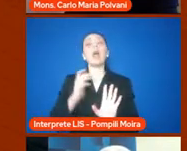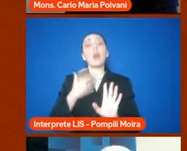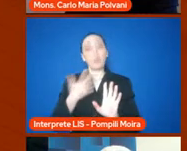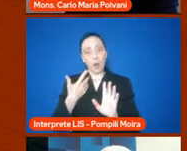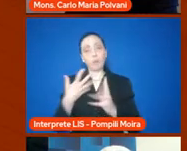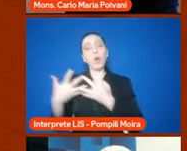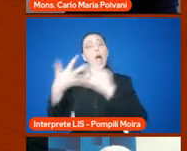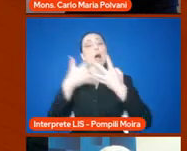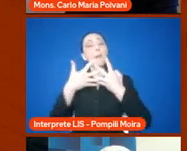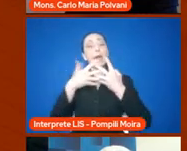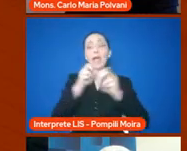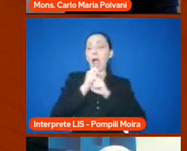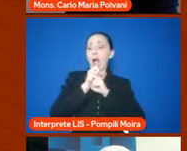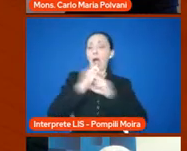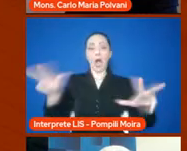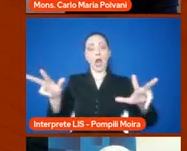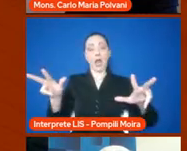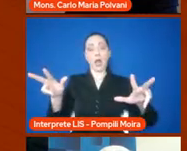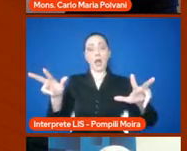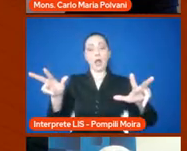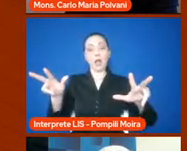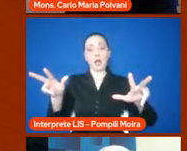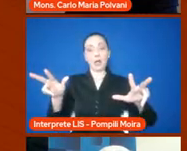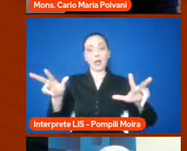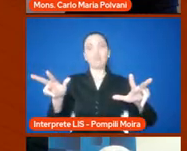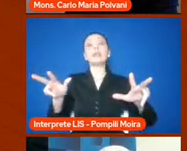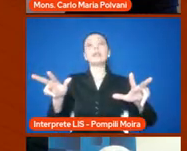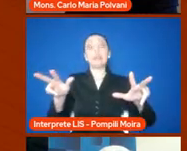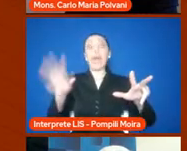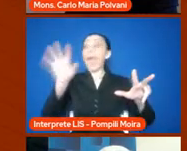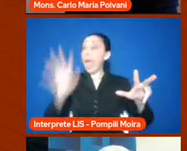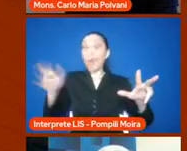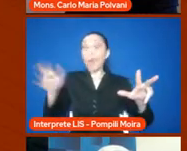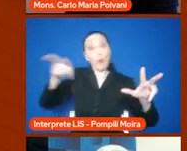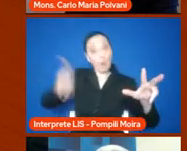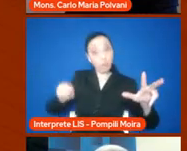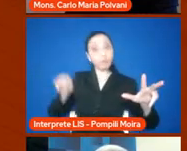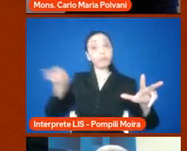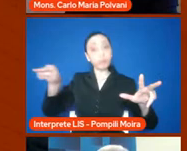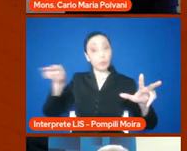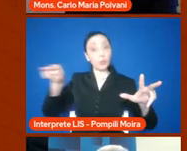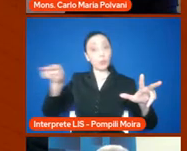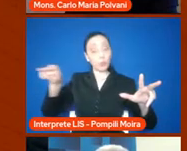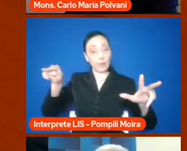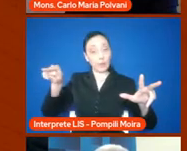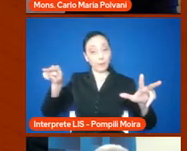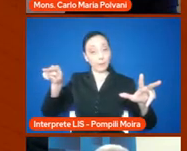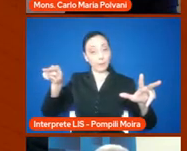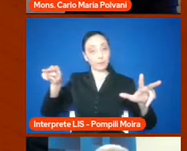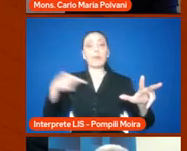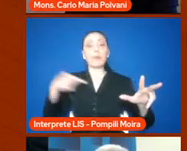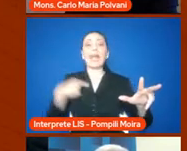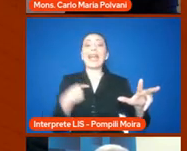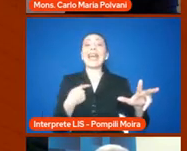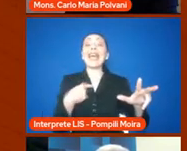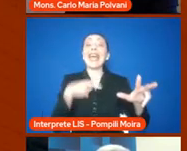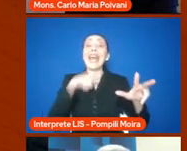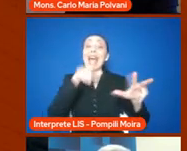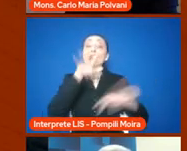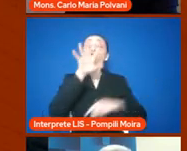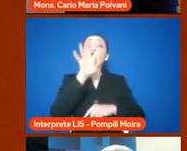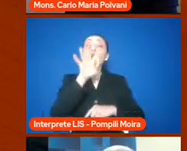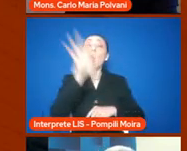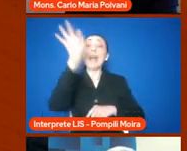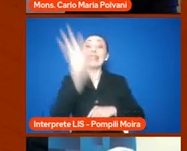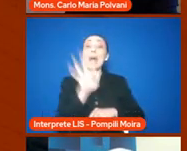forte, seguendo in questo l'Europa, un taglio del 50% delle emissioni